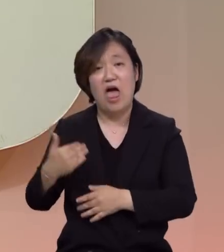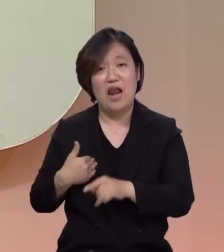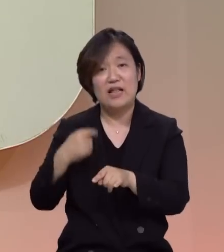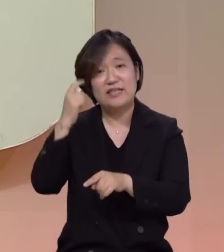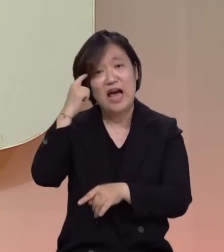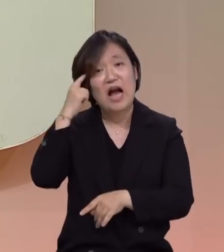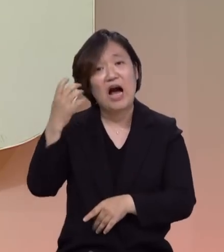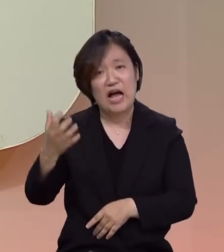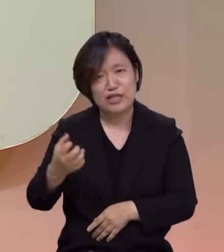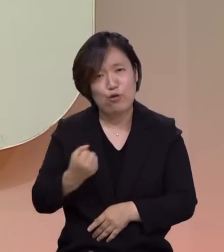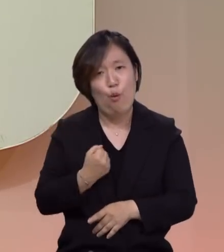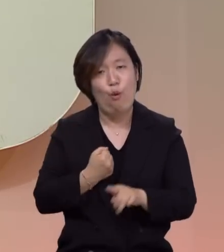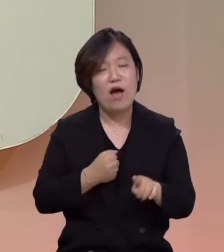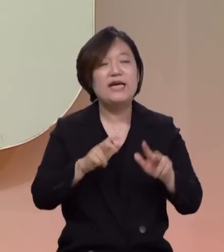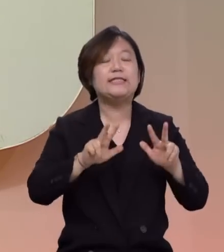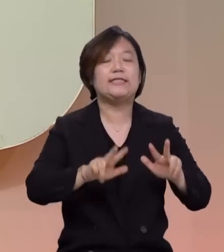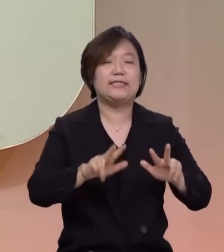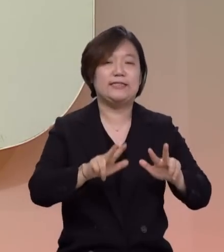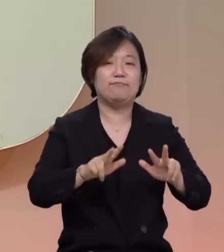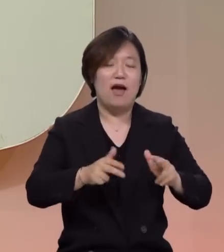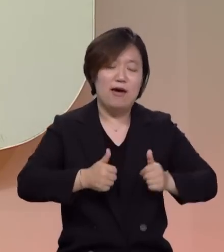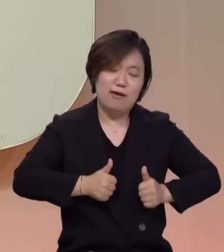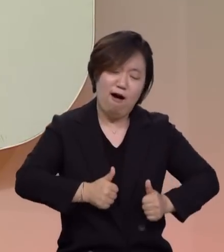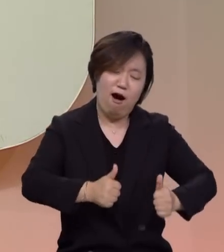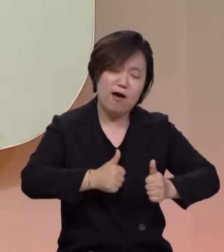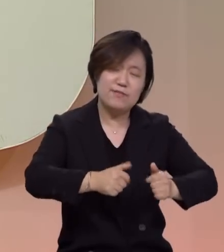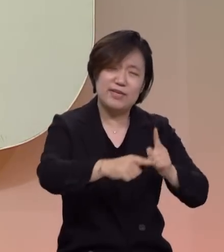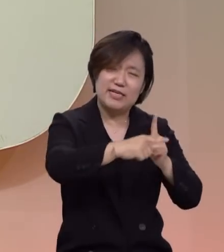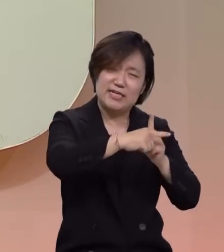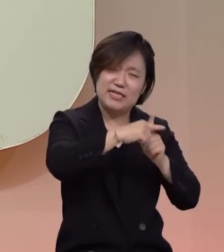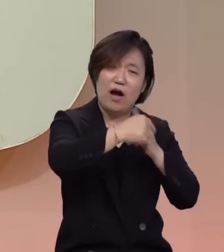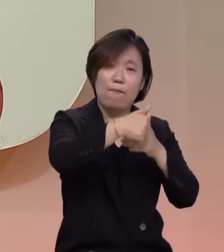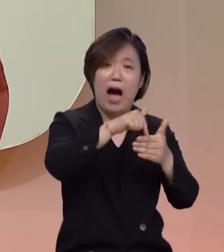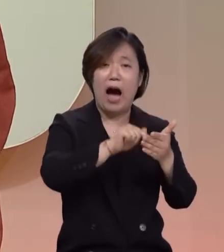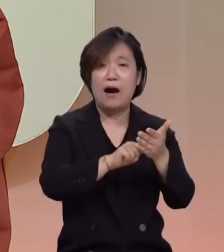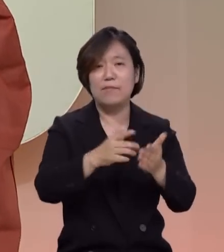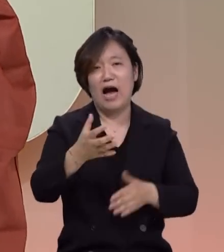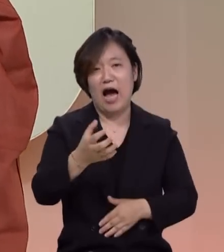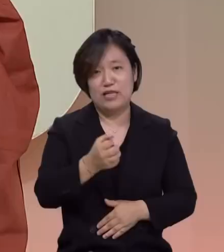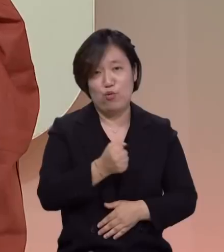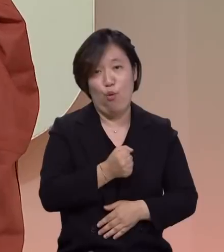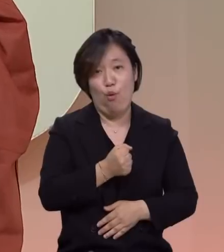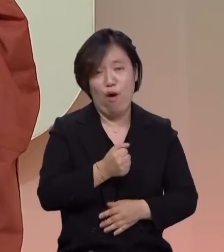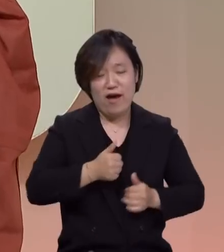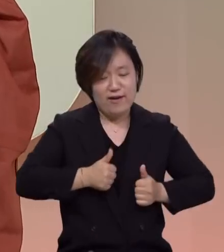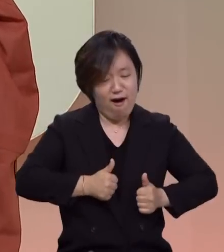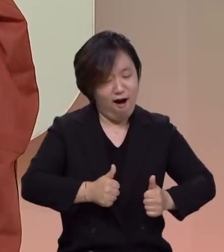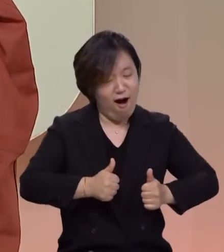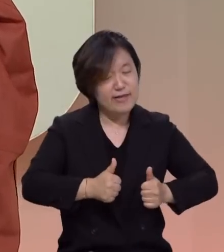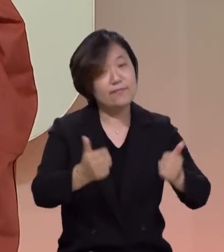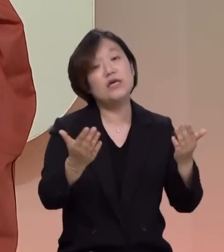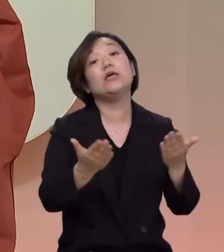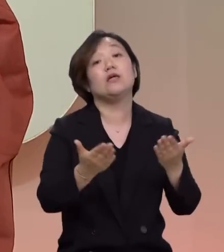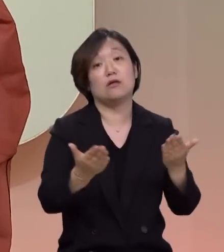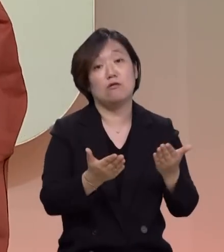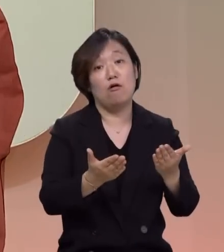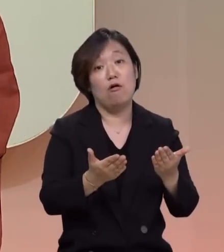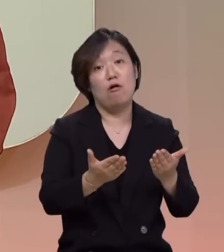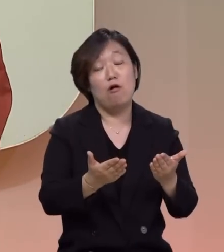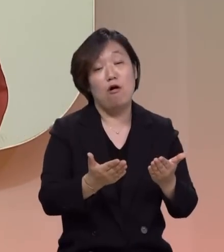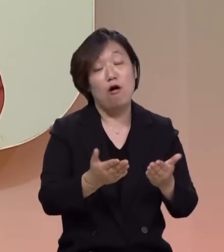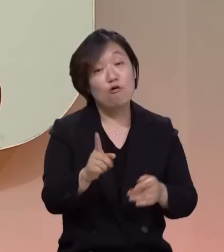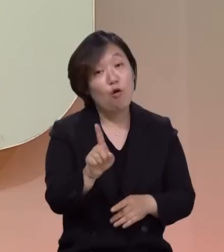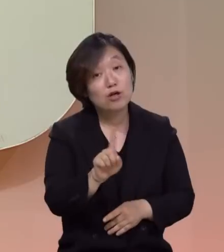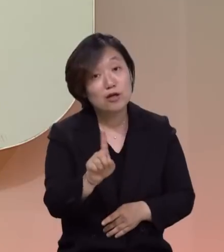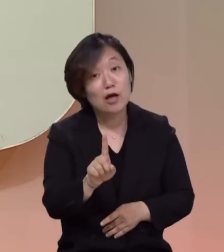열심히 열심히 긍정적인 마음으로 열심히 일을 했더니 하느님마다 이상하게